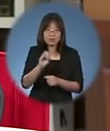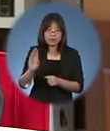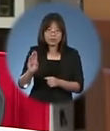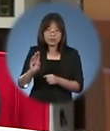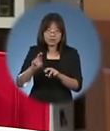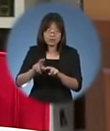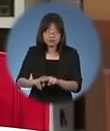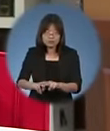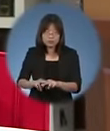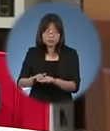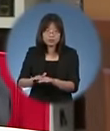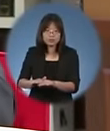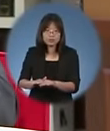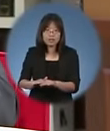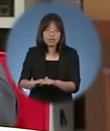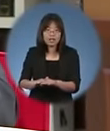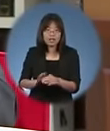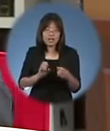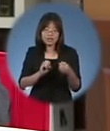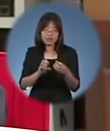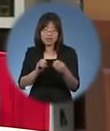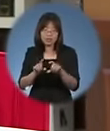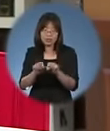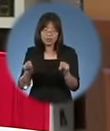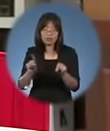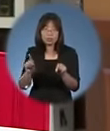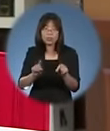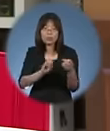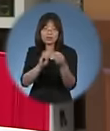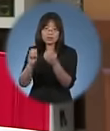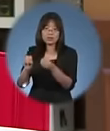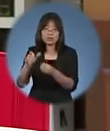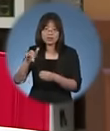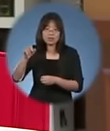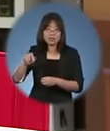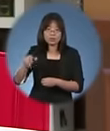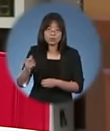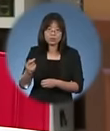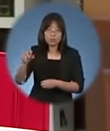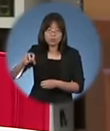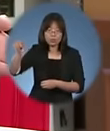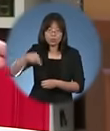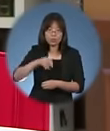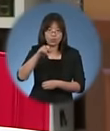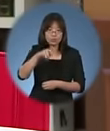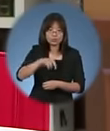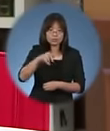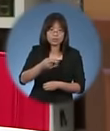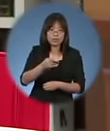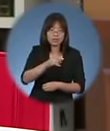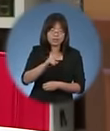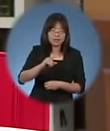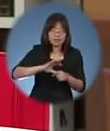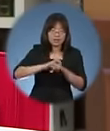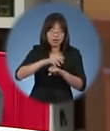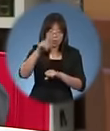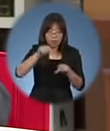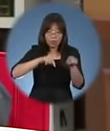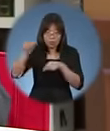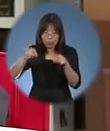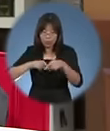계속 안주는 토킹이에요. 토론. 그럼 체코에서 오네, 우크라이나에서 오네, 뭐 온 세계에서 온 애들이 대화를